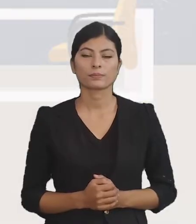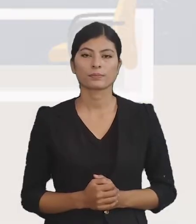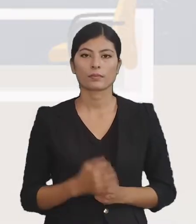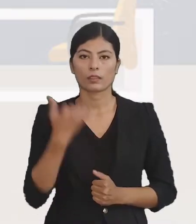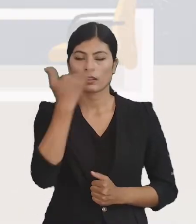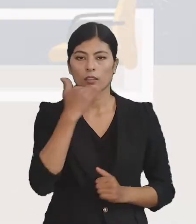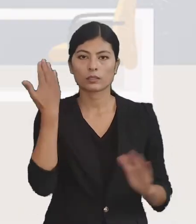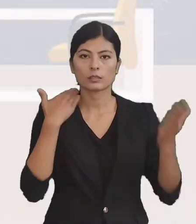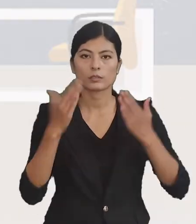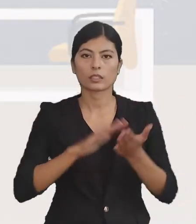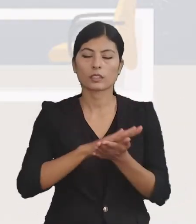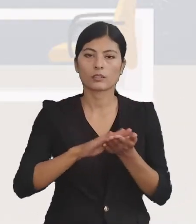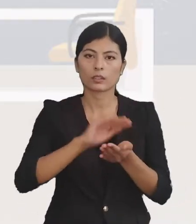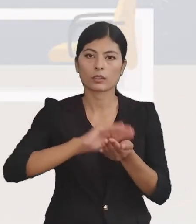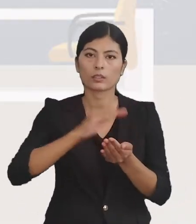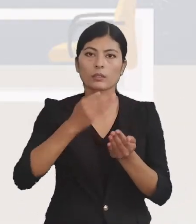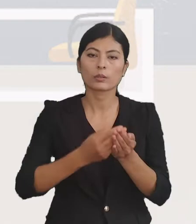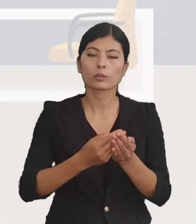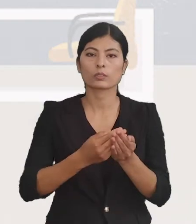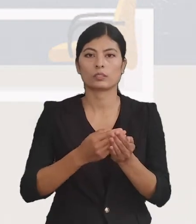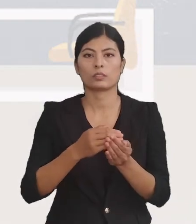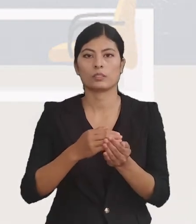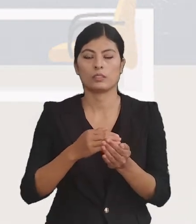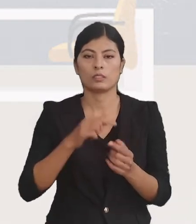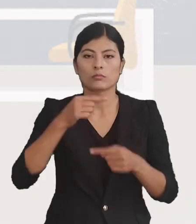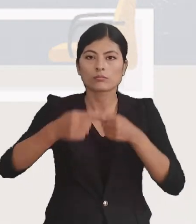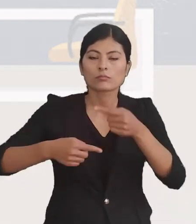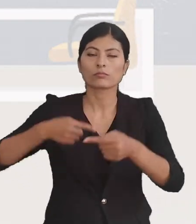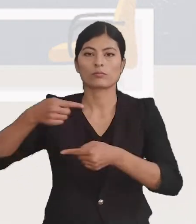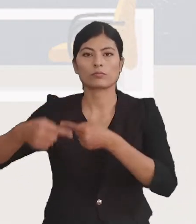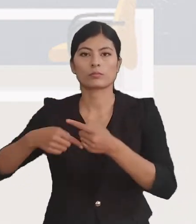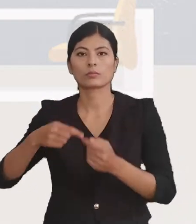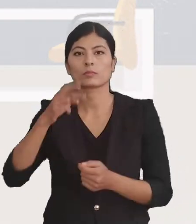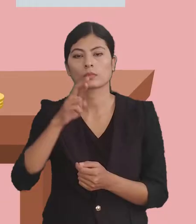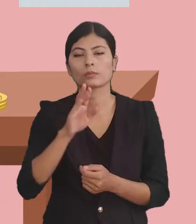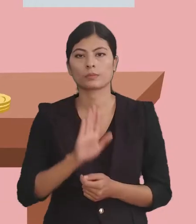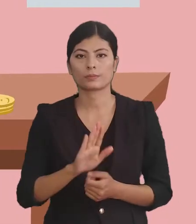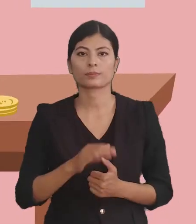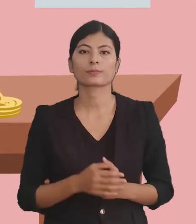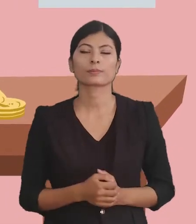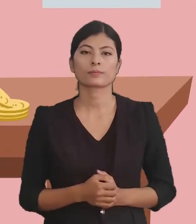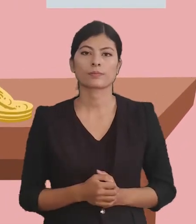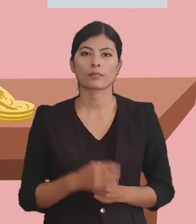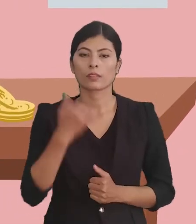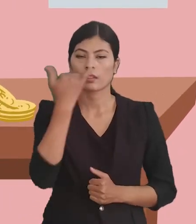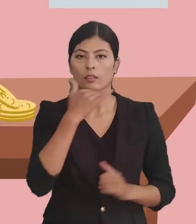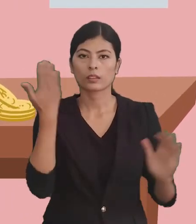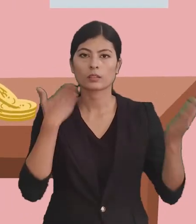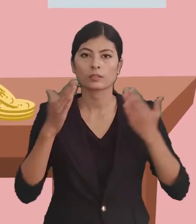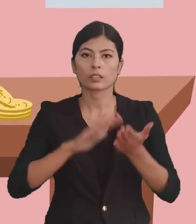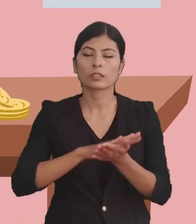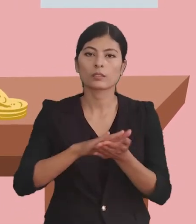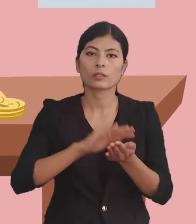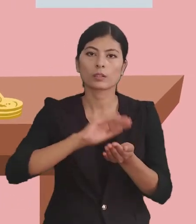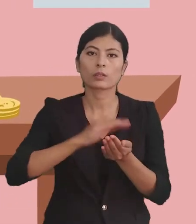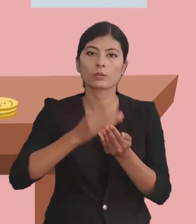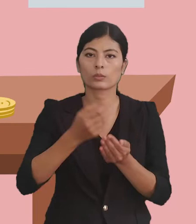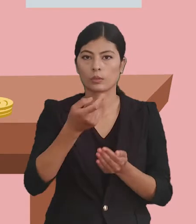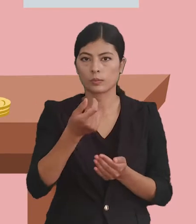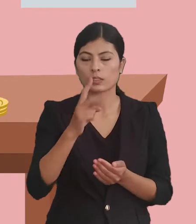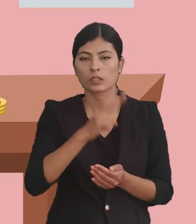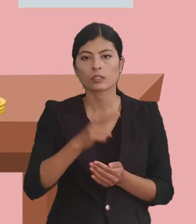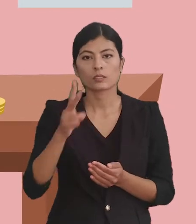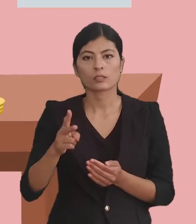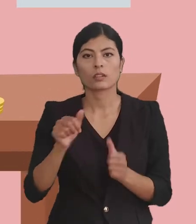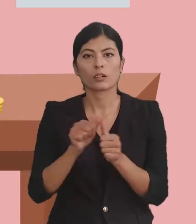लैंगिक हिंसा निवारण कोष आवर्ती अर्थात रिवॉल्विंग कोष के रूप में रहत। लैंगिक हिंसा निवारण कोष के रकम एक